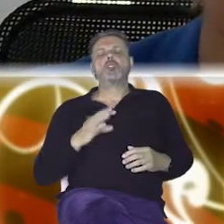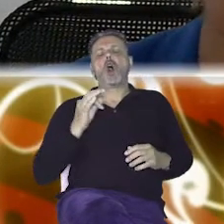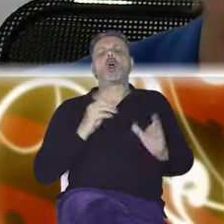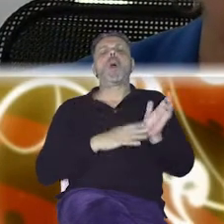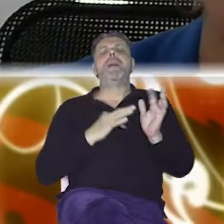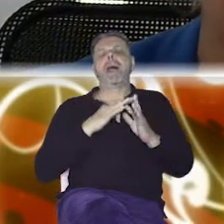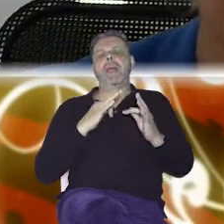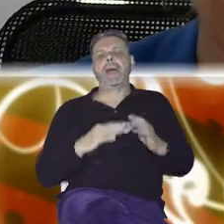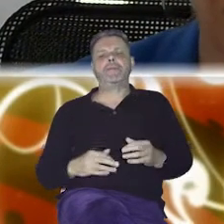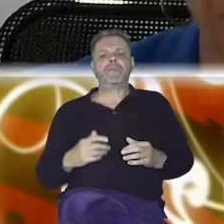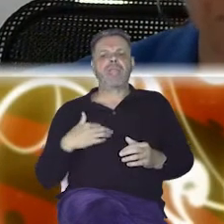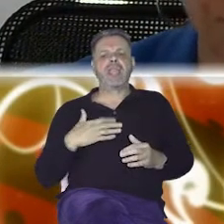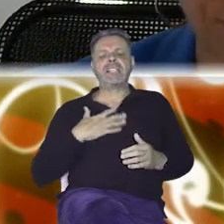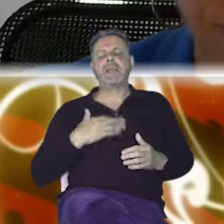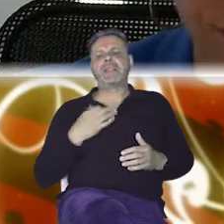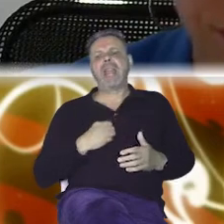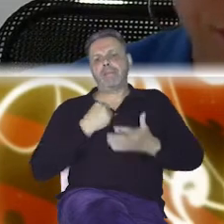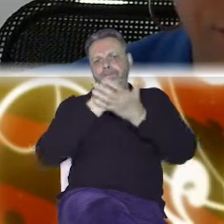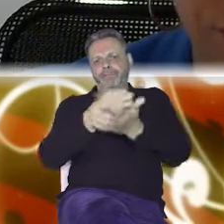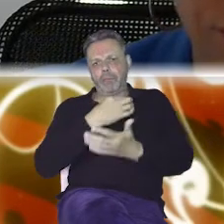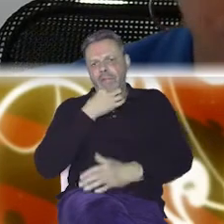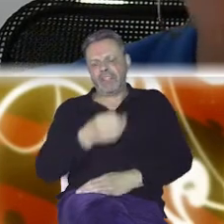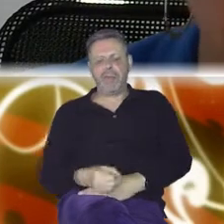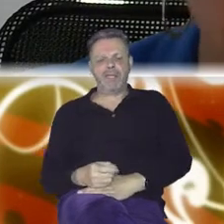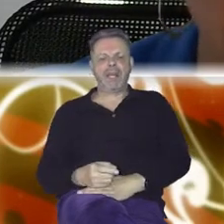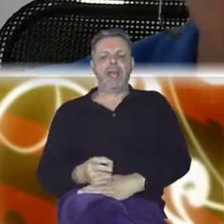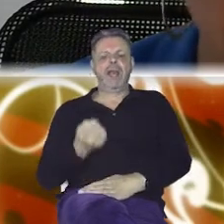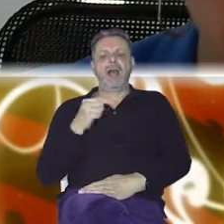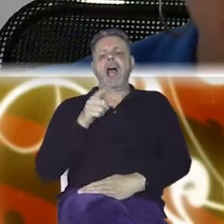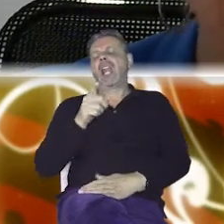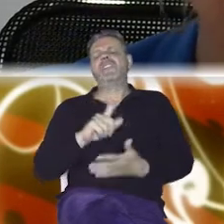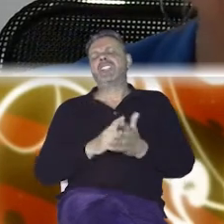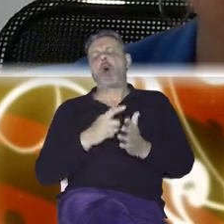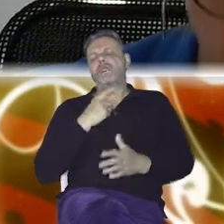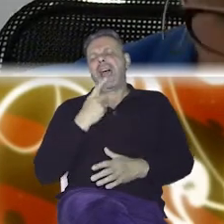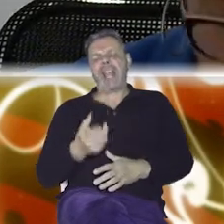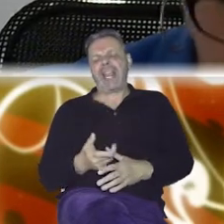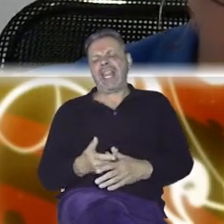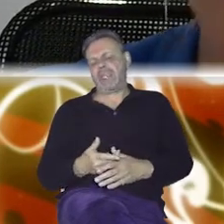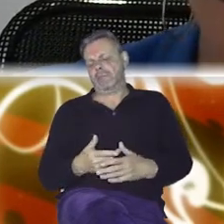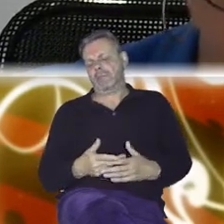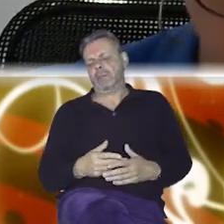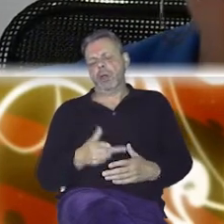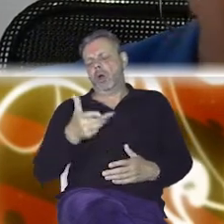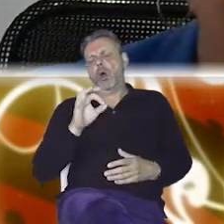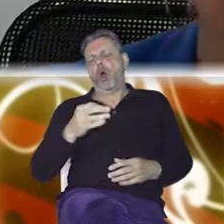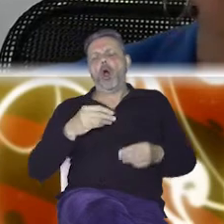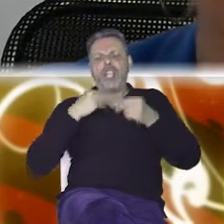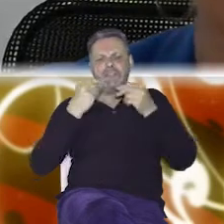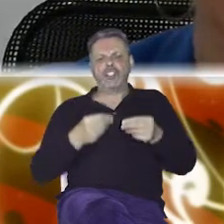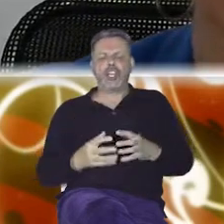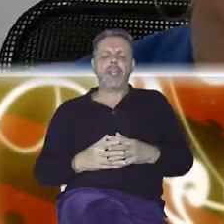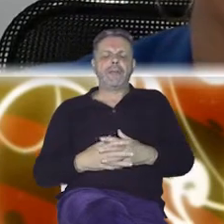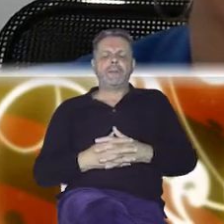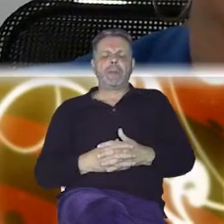sam vama htjela postaviti jedno pitanje, ali vi ste se odmah referirali na ovo izvješće od kćerke,